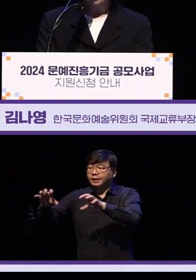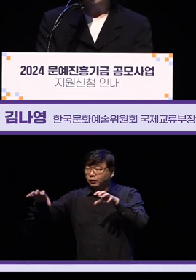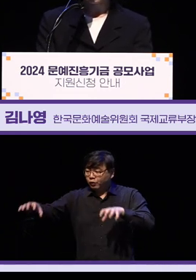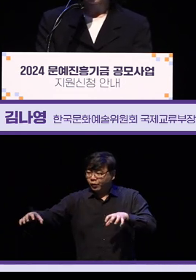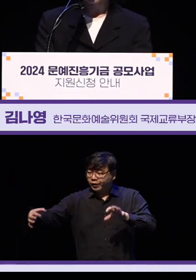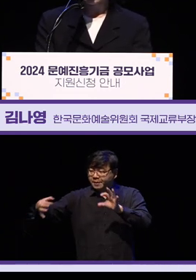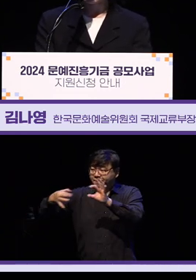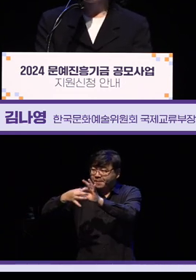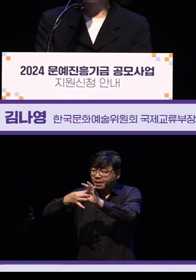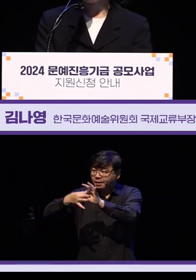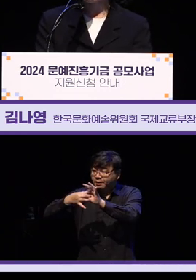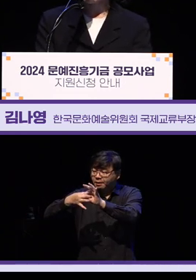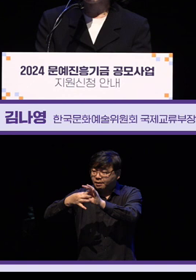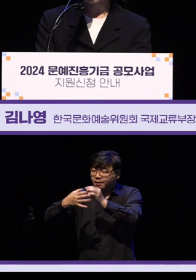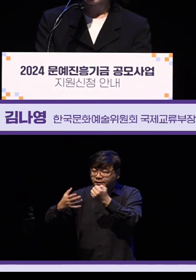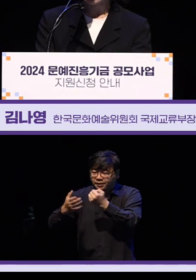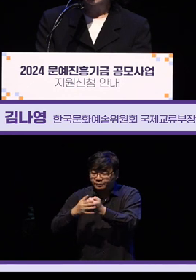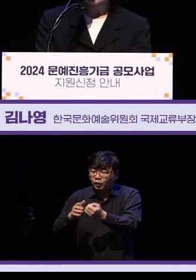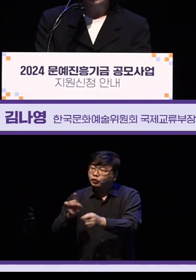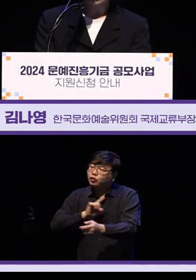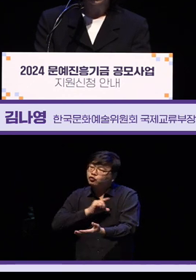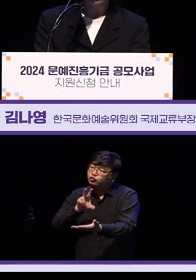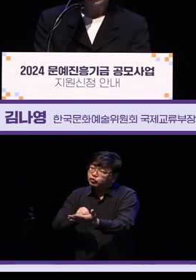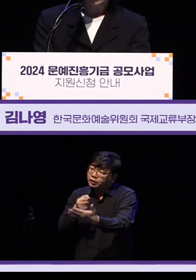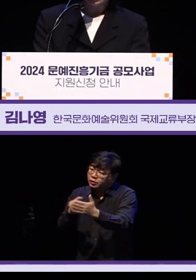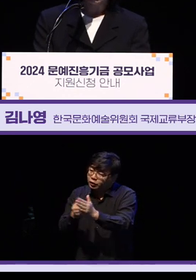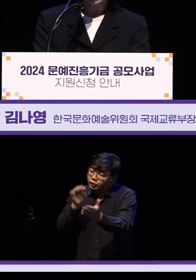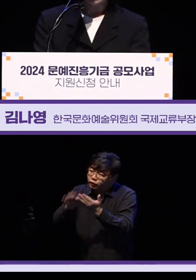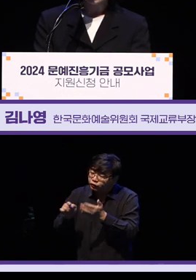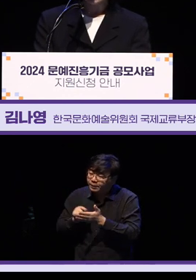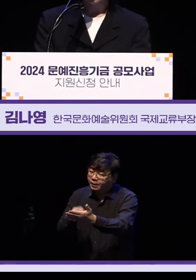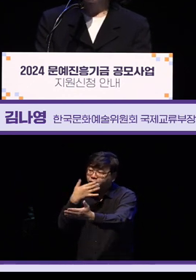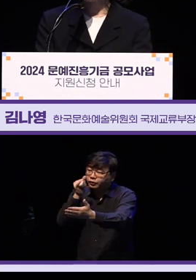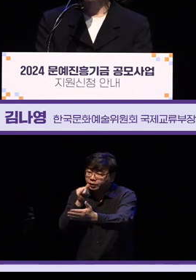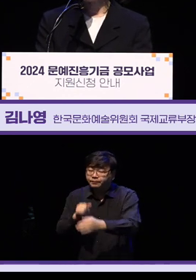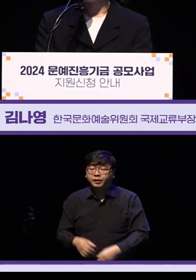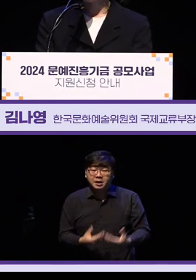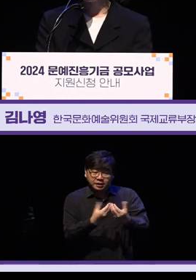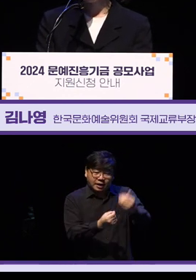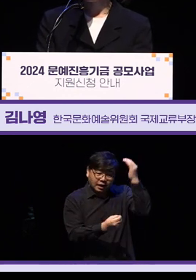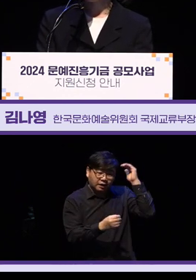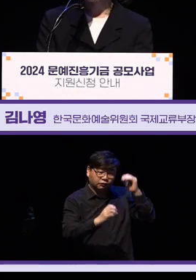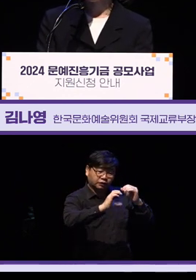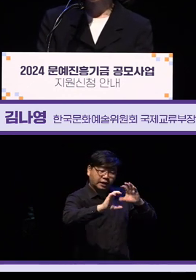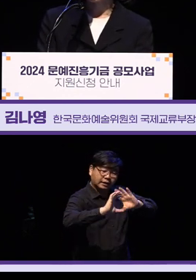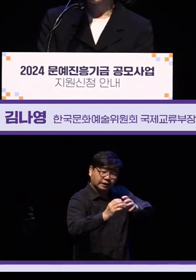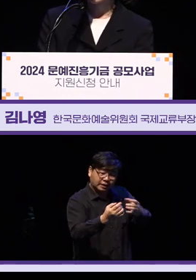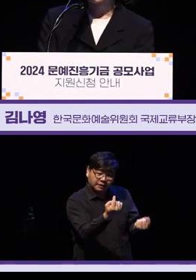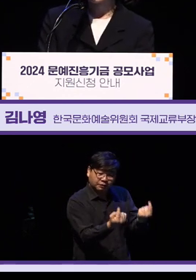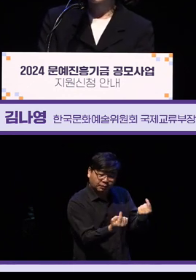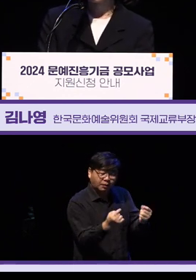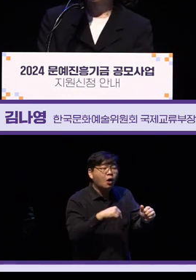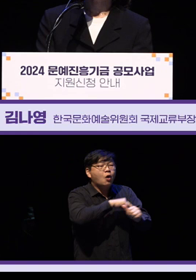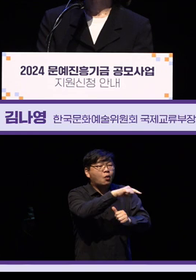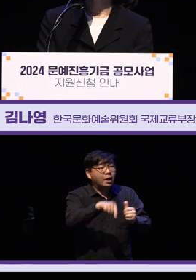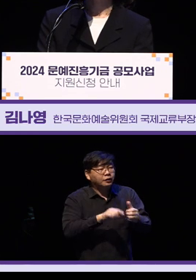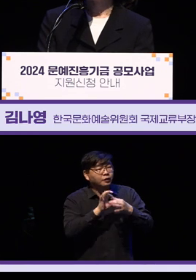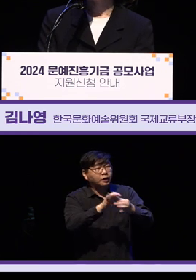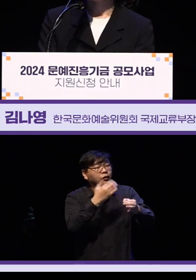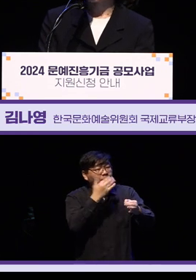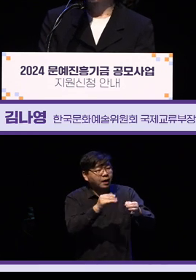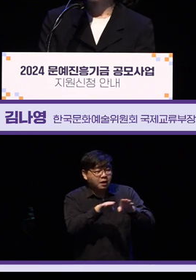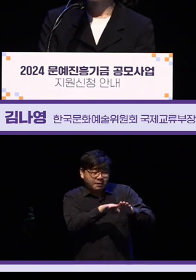큰 테마를 가지고 주재형 공모 형식으로 진행을 하는데요 한국 캐나다 사업의 경우에는 환경적 지속가능성